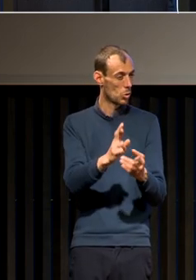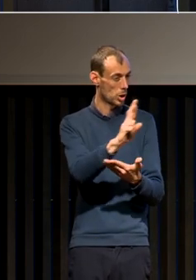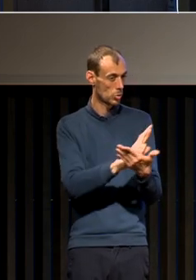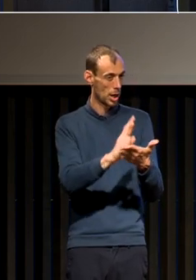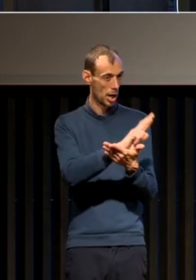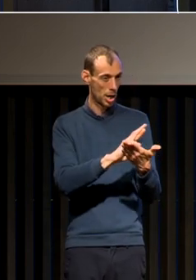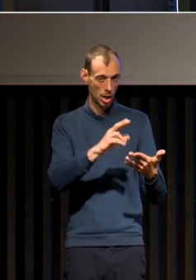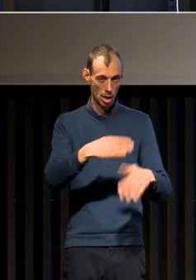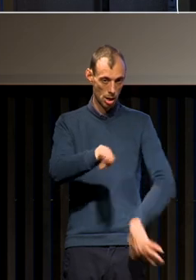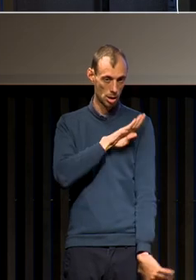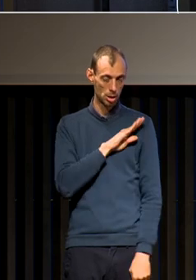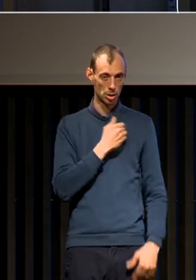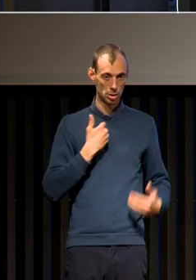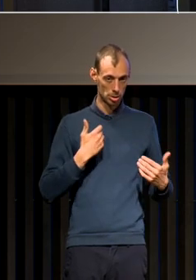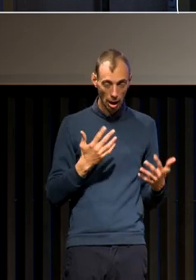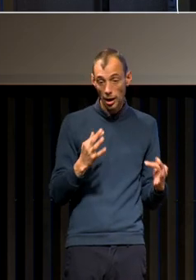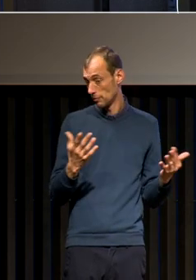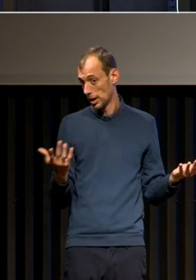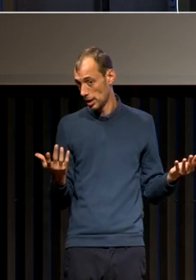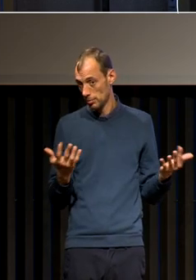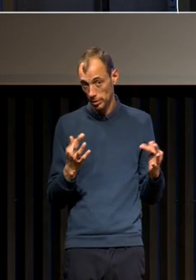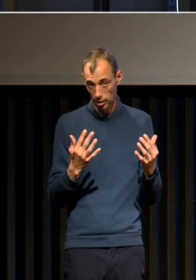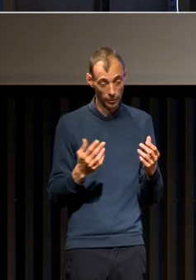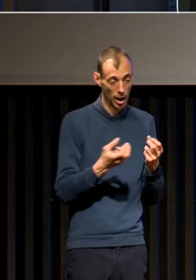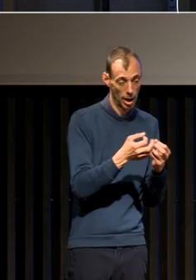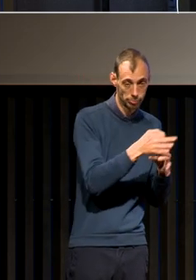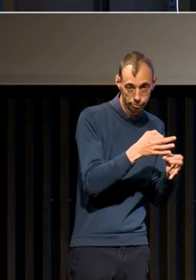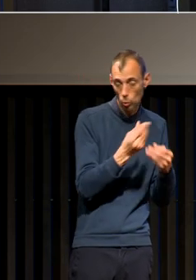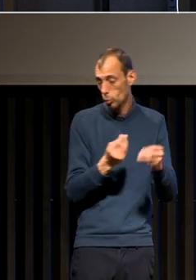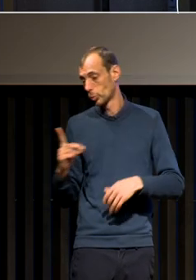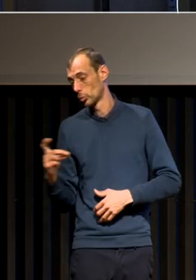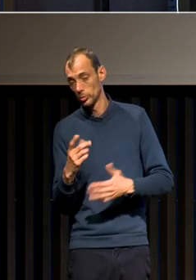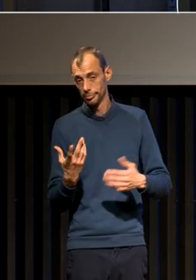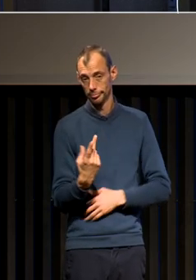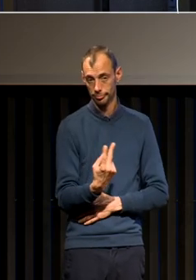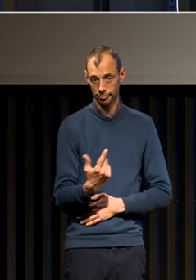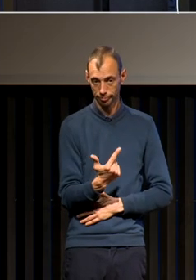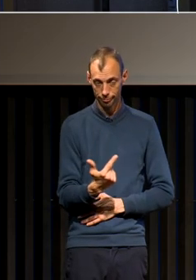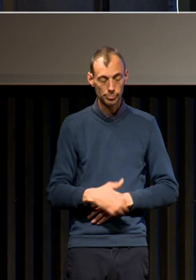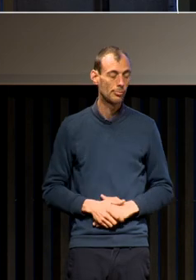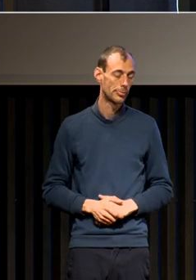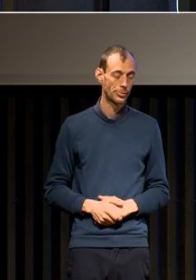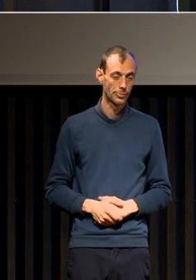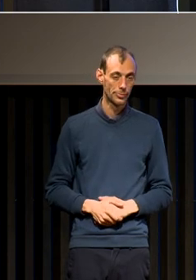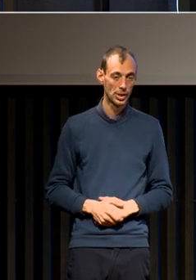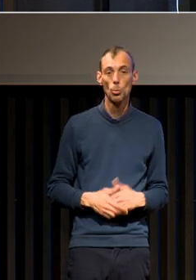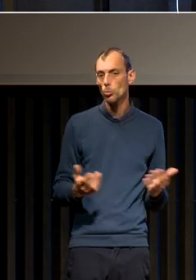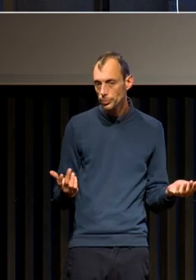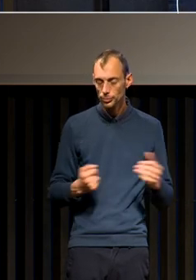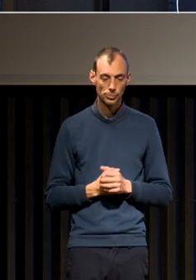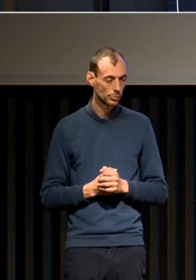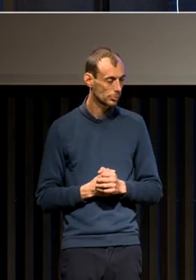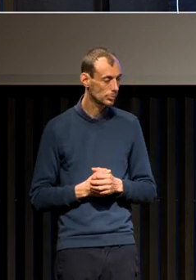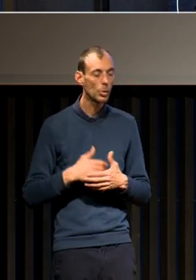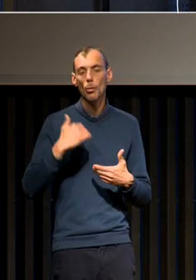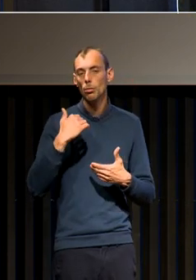régionale en matière de don de gamètes et don d'embryons aussi d'ailleurs. Bon, alors c'est une équipe